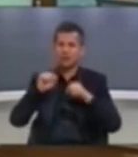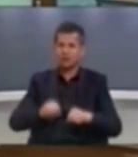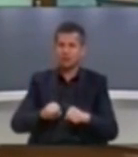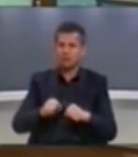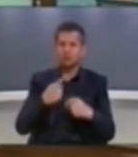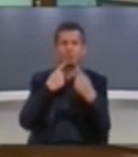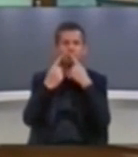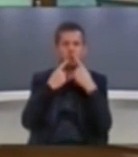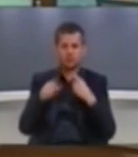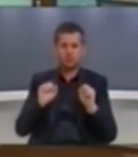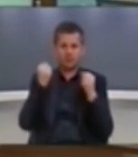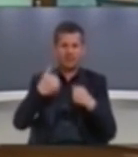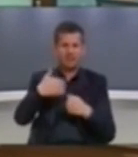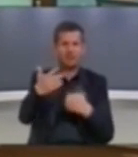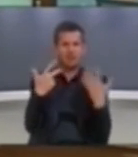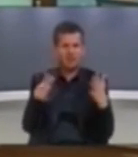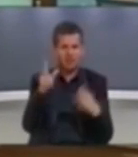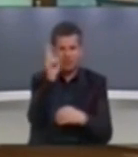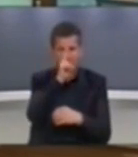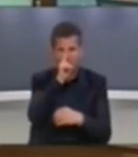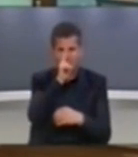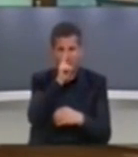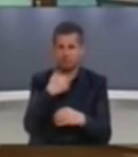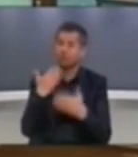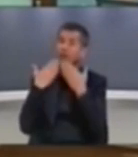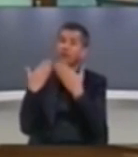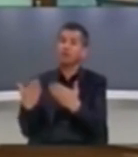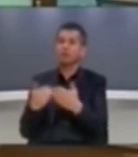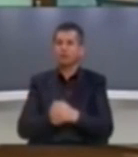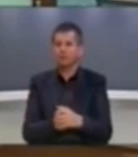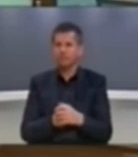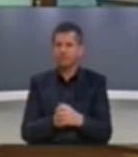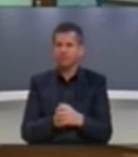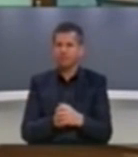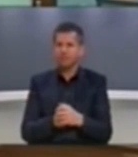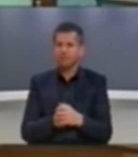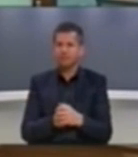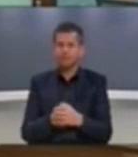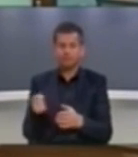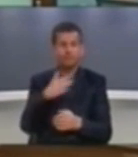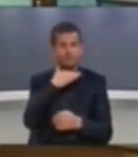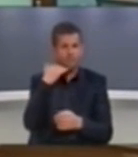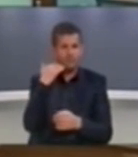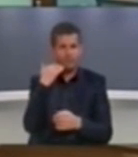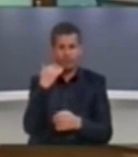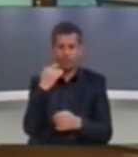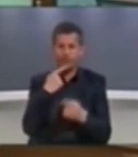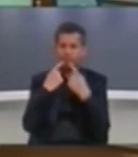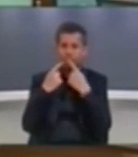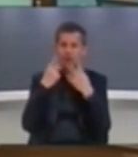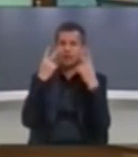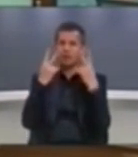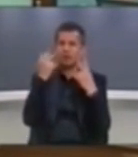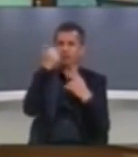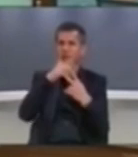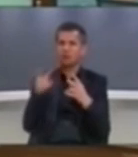të folur për protestën e 18 prillit. Dhe për këtë i falenderoj. Është e rëndësishme që të flitet sa më shumë në publik për protestën në mënyrë